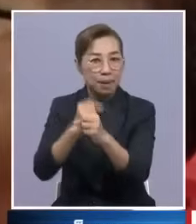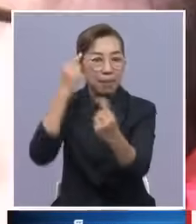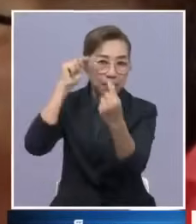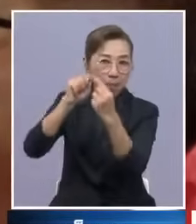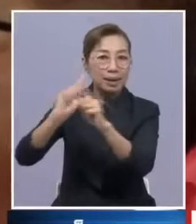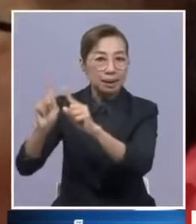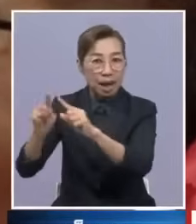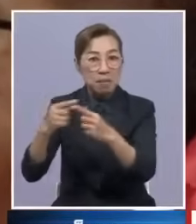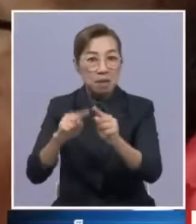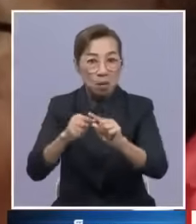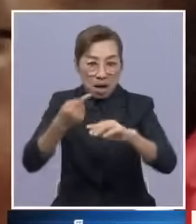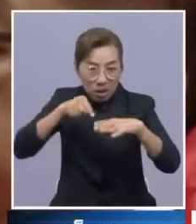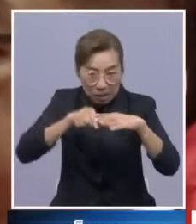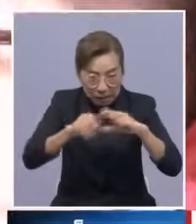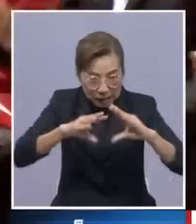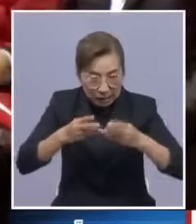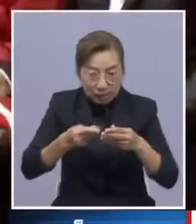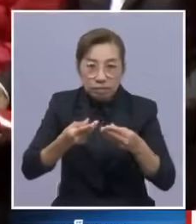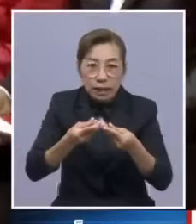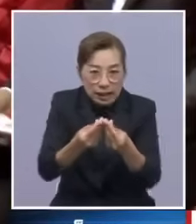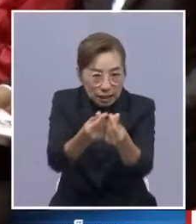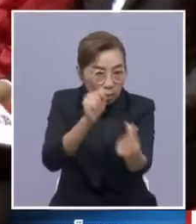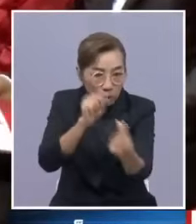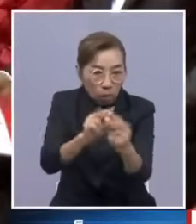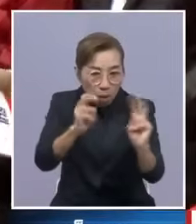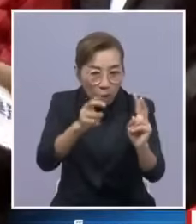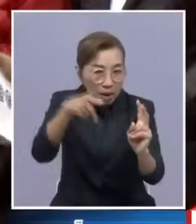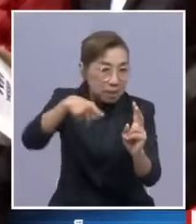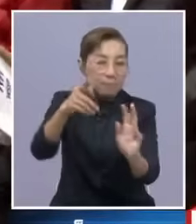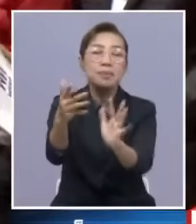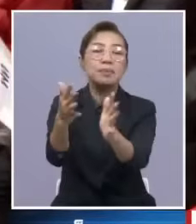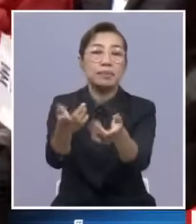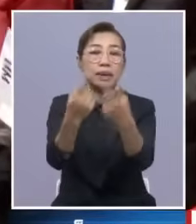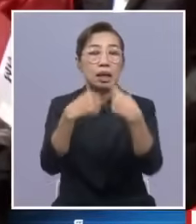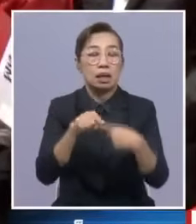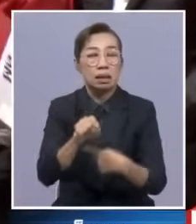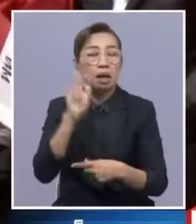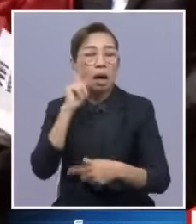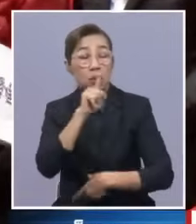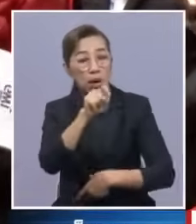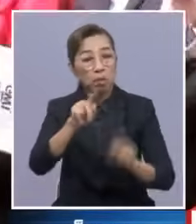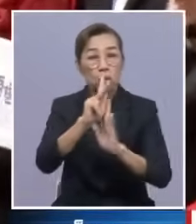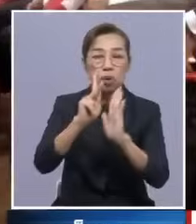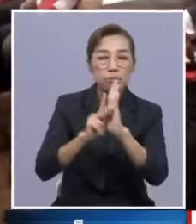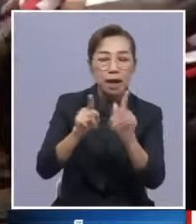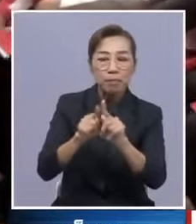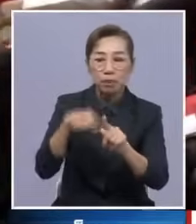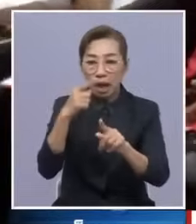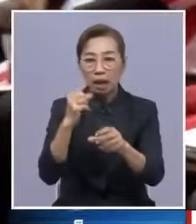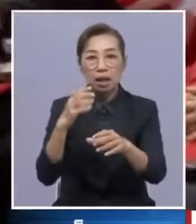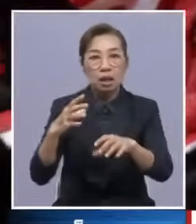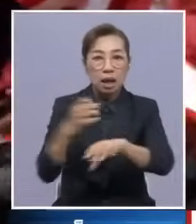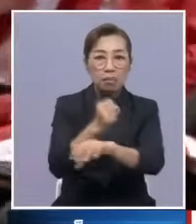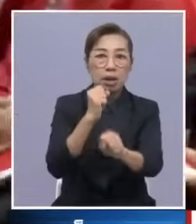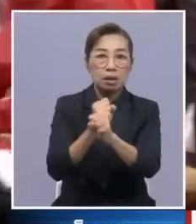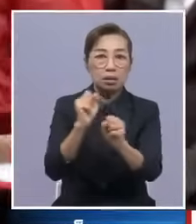เรื่องไหนเป็นพิเศษนะคะทีนี้นักข่าวก็ถามคุณสรวงนะว่าจะมีการนำเรื่องของกฎหมายนิรโทษกรรมเข้ามาพูดคุยกัน